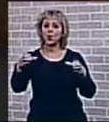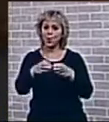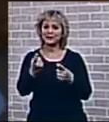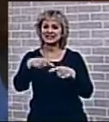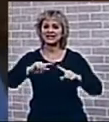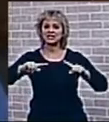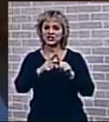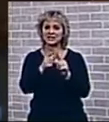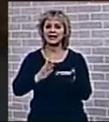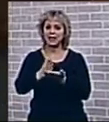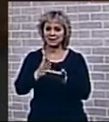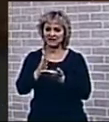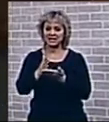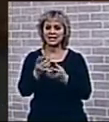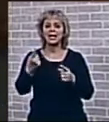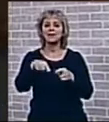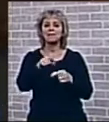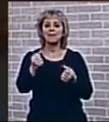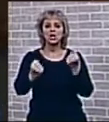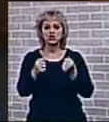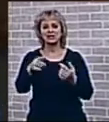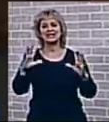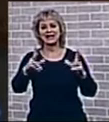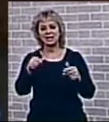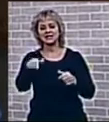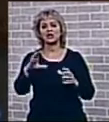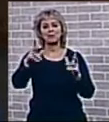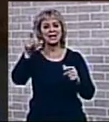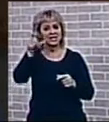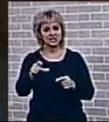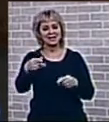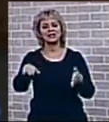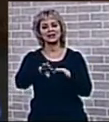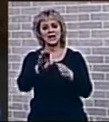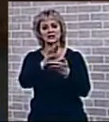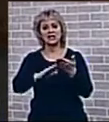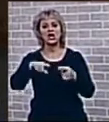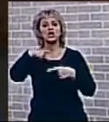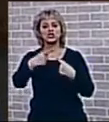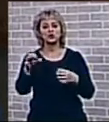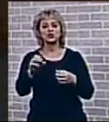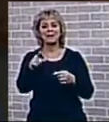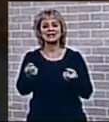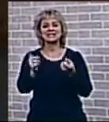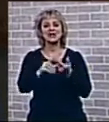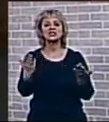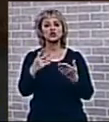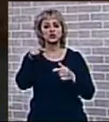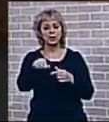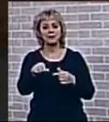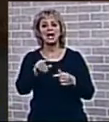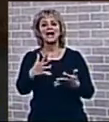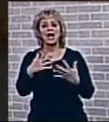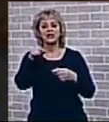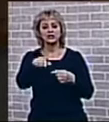Это технические направления, там машины, трактора, механизаторы и так далее. Следующий момент связан с чем? Что, конечно